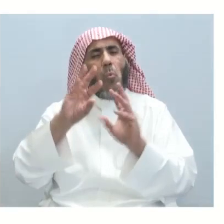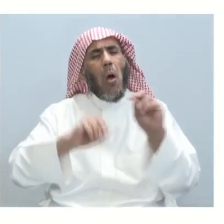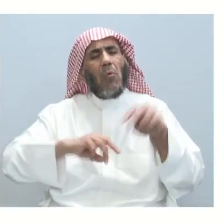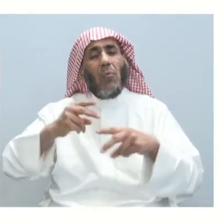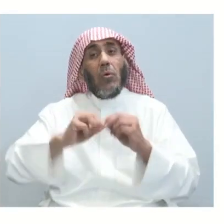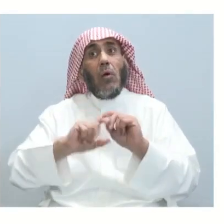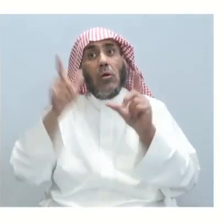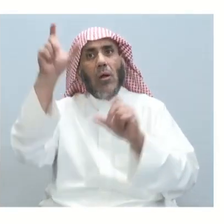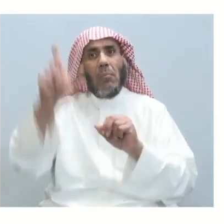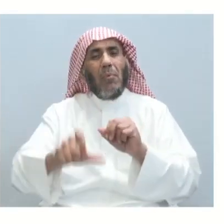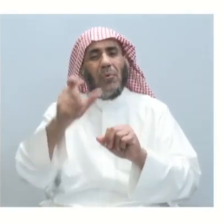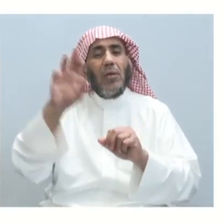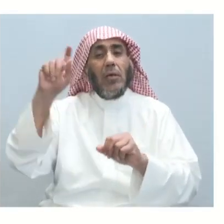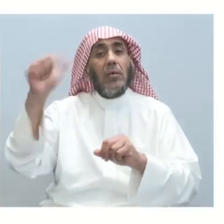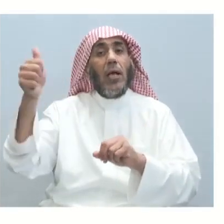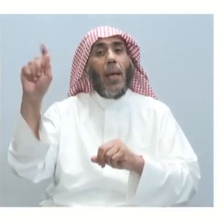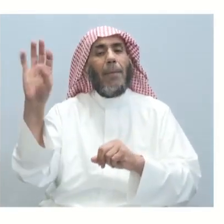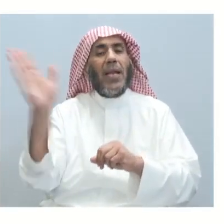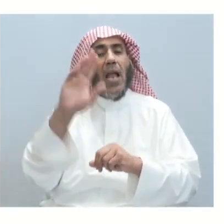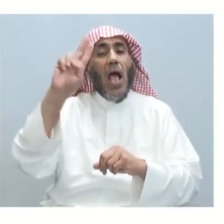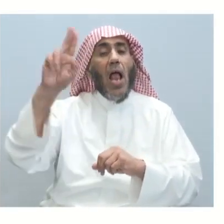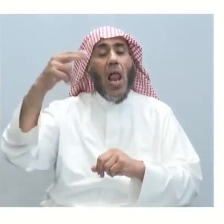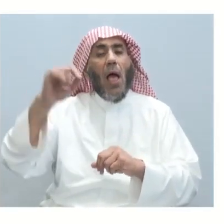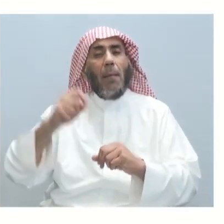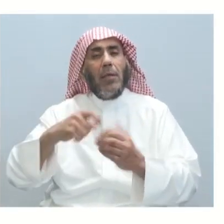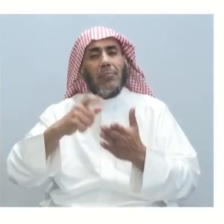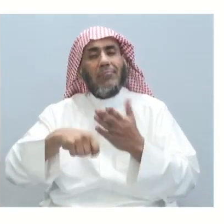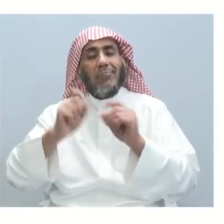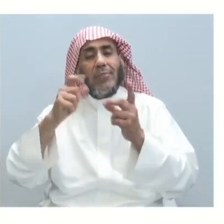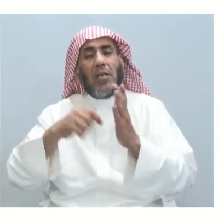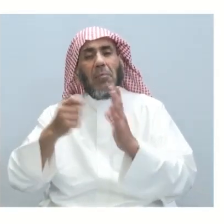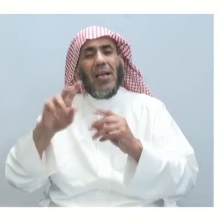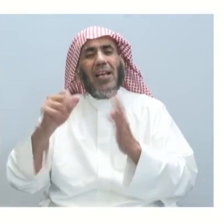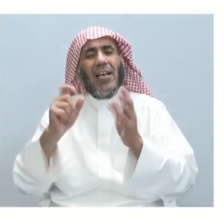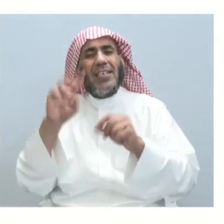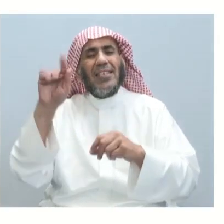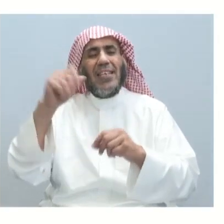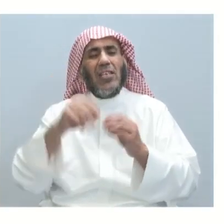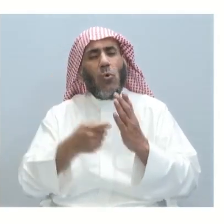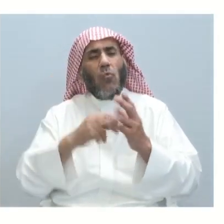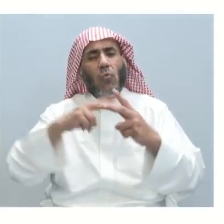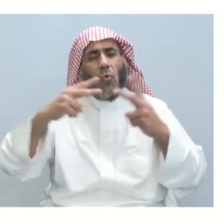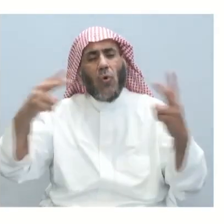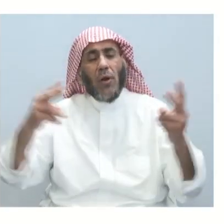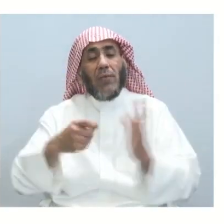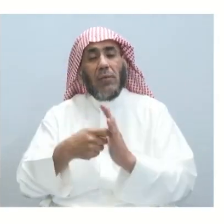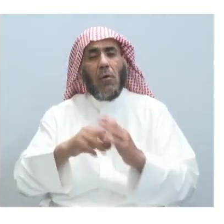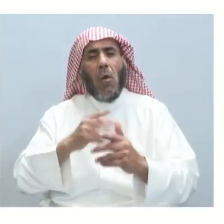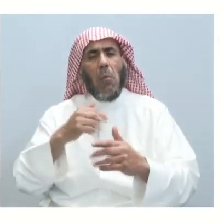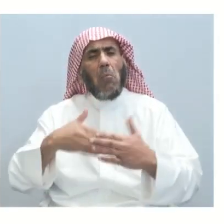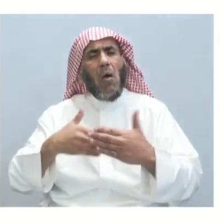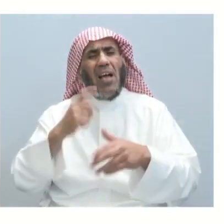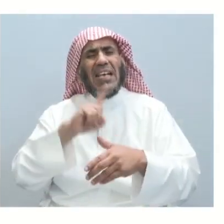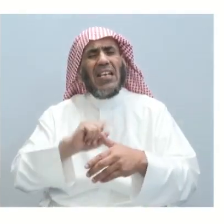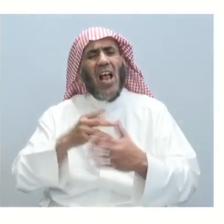من برز عنده هذا الاسلوب ابن العميد الذي احتكم الى السجع وبعض فنون البديع الاخرى في كتاباته ولم يكد ينتهي